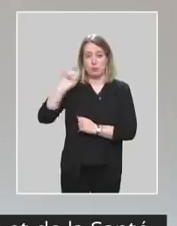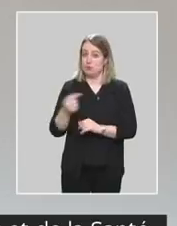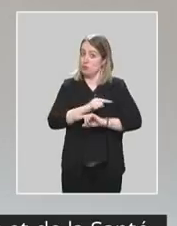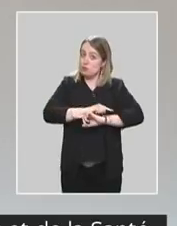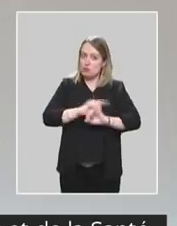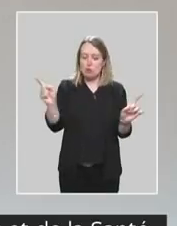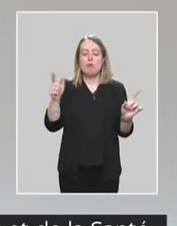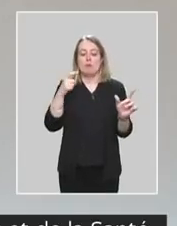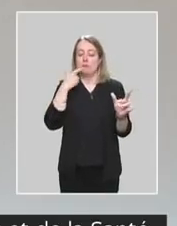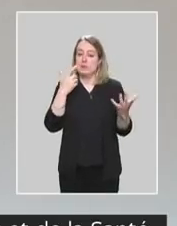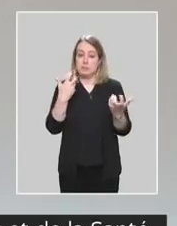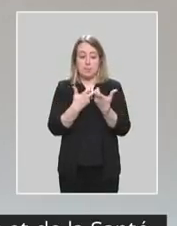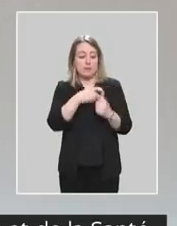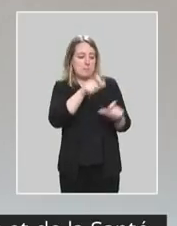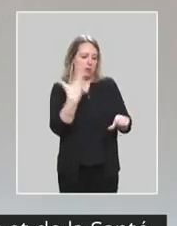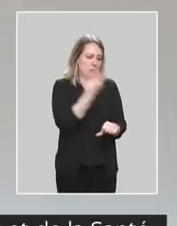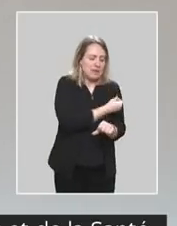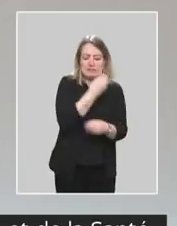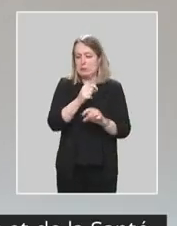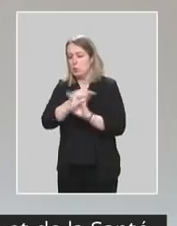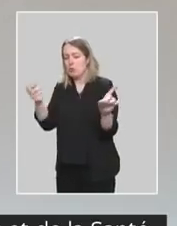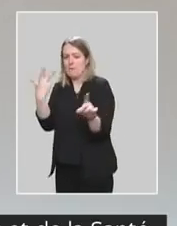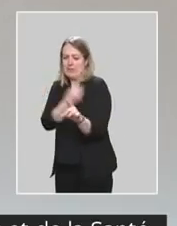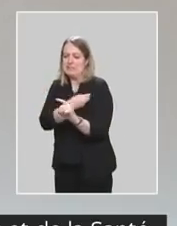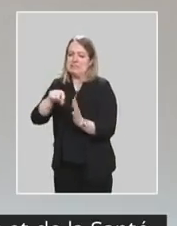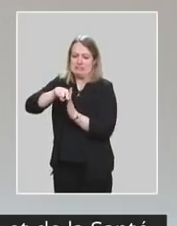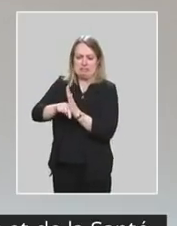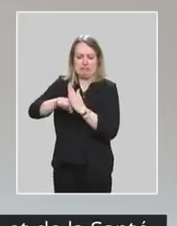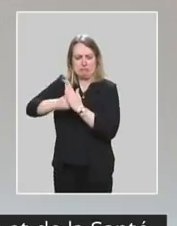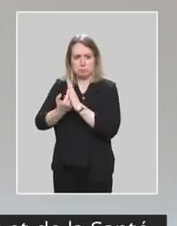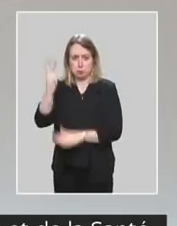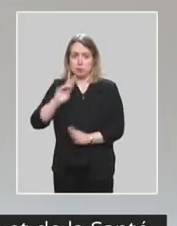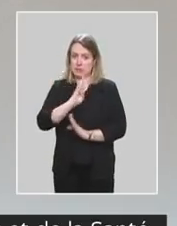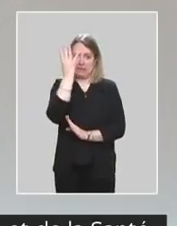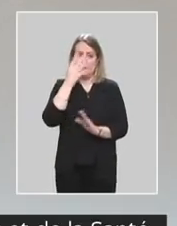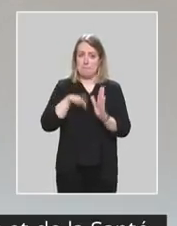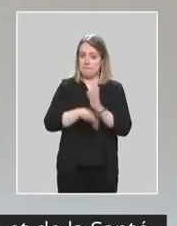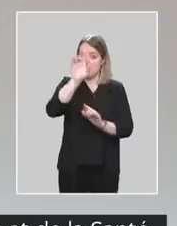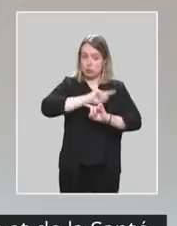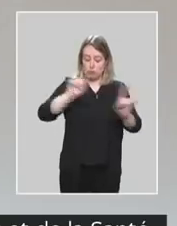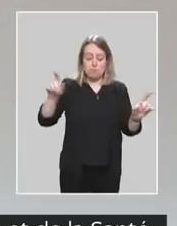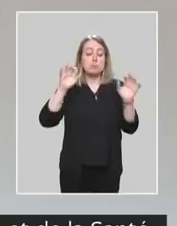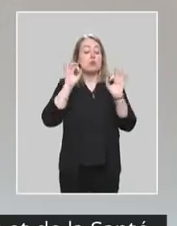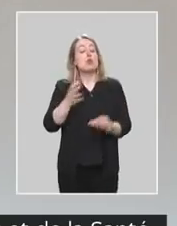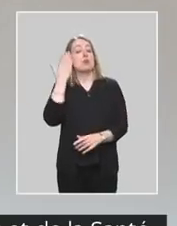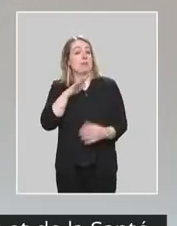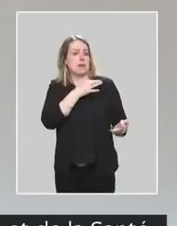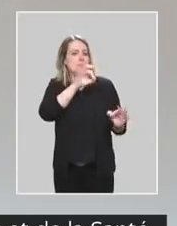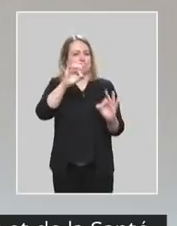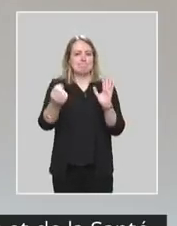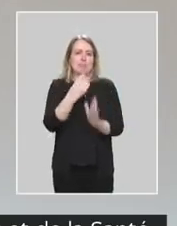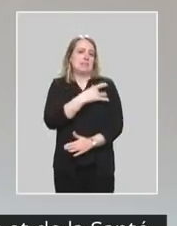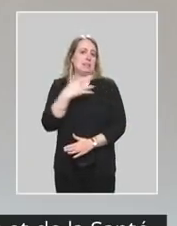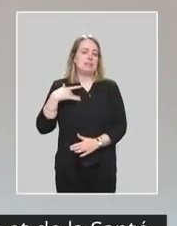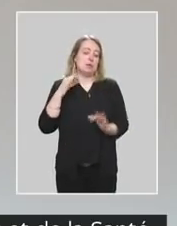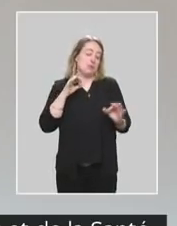qui reposeraient sur les personnes vaccinées et sur les personnes non vaccinées. Sur le pass sanitaire fait partie, pour certains, effectivement, d'une mesure de contrainte. Je